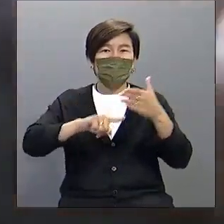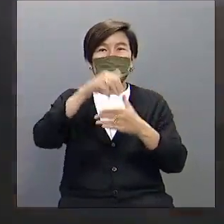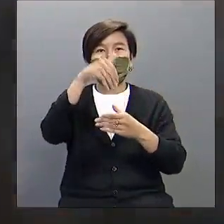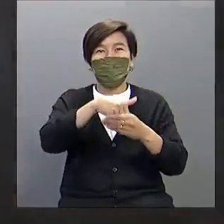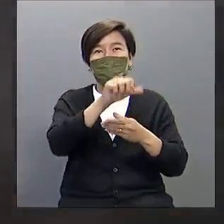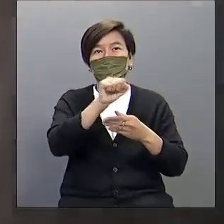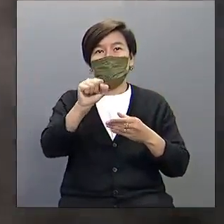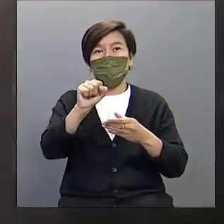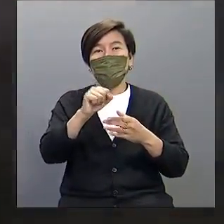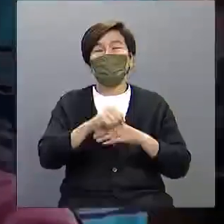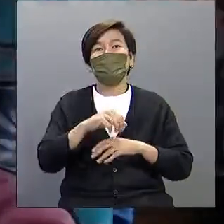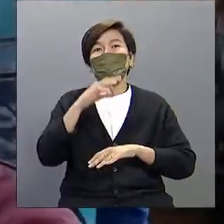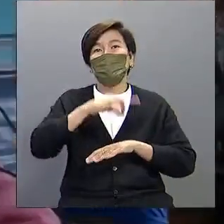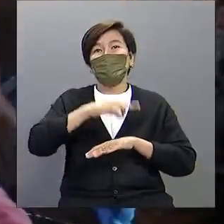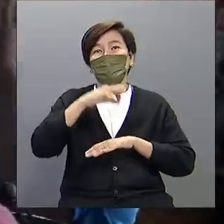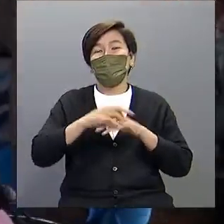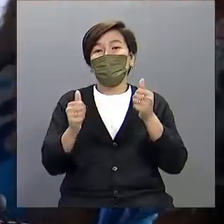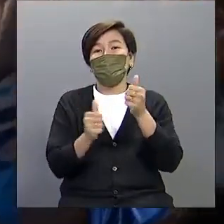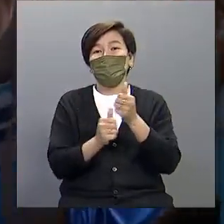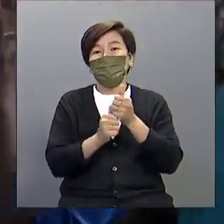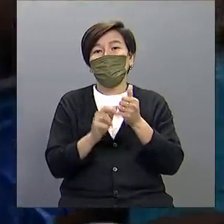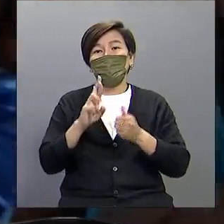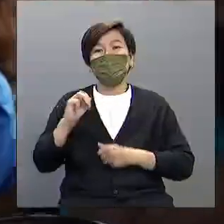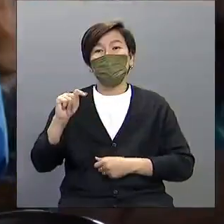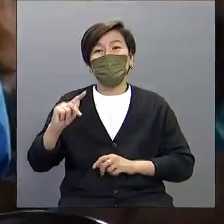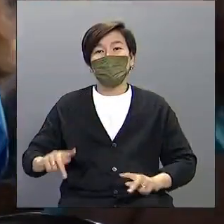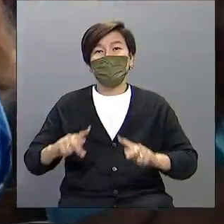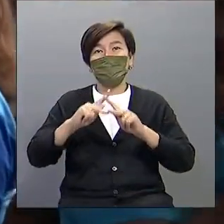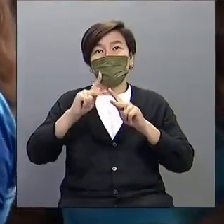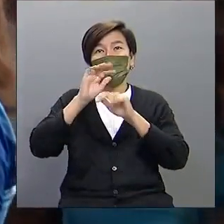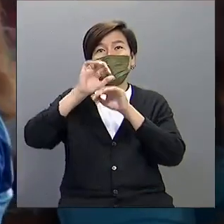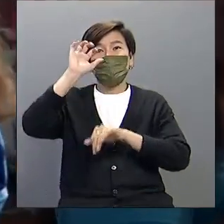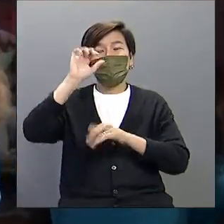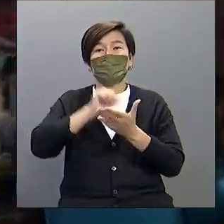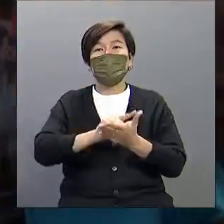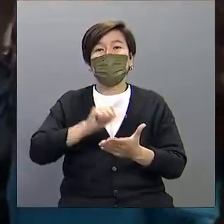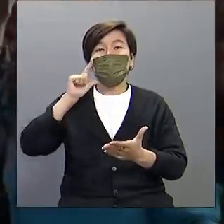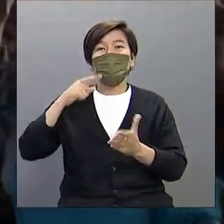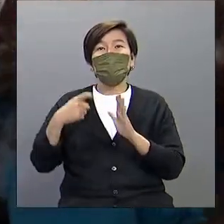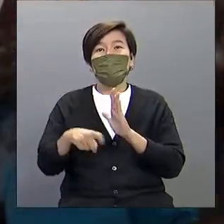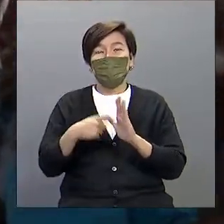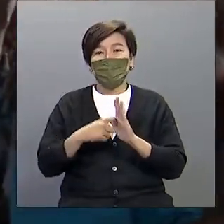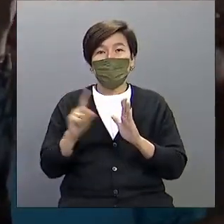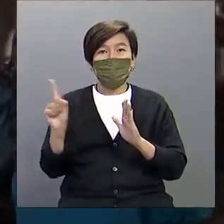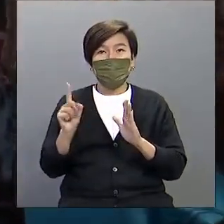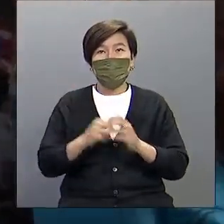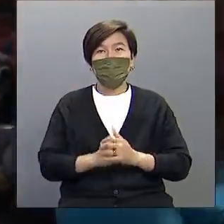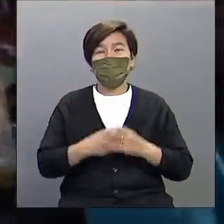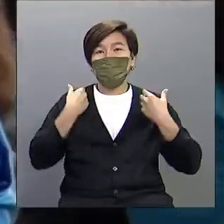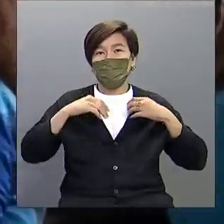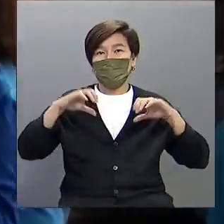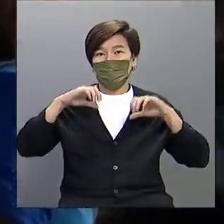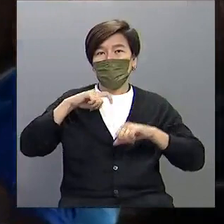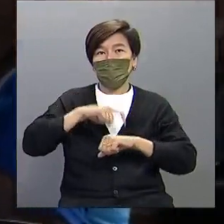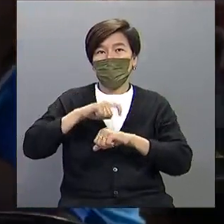หลังลาออกจากตำแหน่งรัฐมนตรีช่วยว่าการกระทรวงมหาดไทยเมื่อสัปดาห์ที่ผ่านมาให้เหตุผลนะคะว่าจะไม่ใช้เวลาราชการไปต่